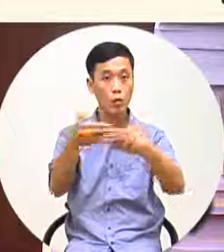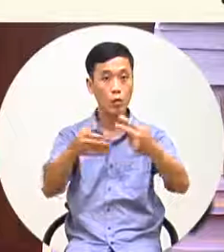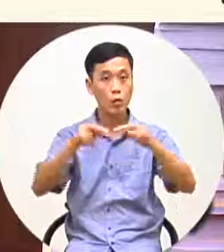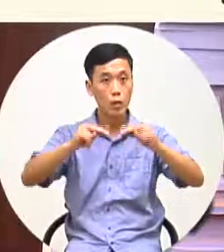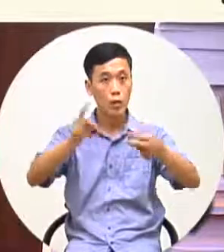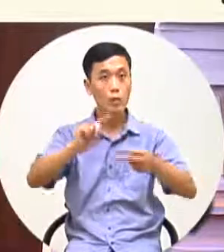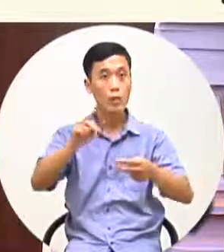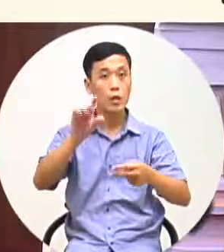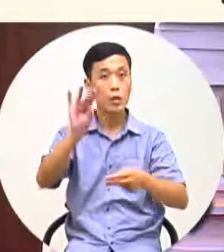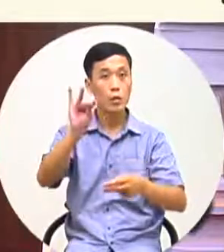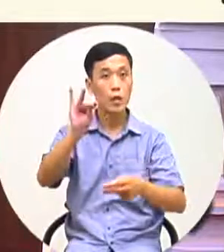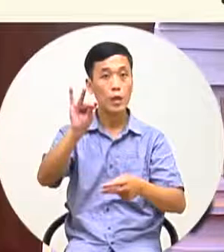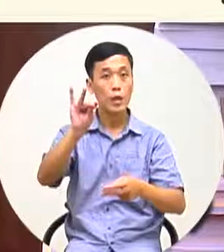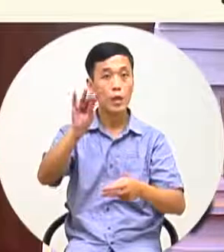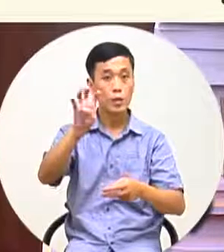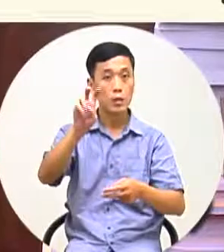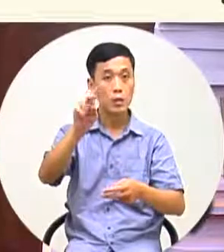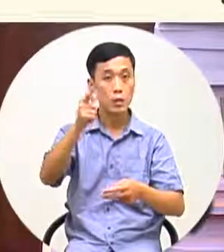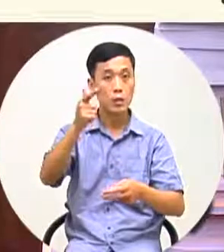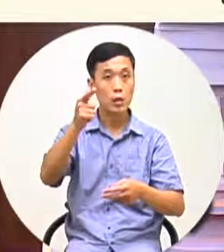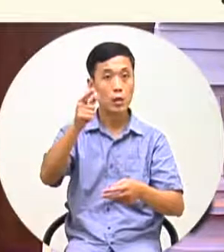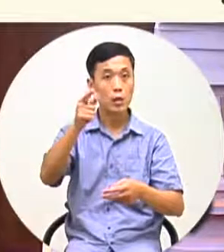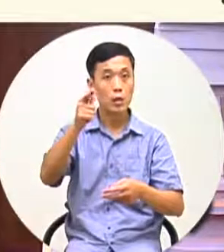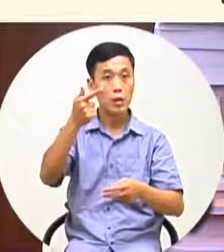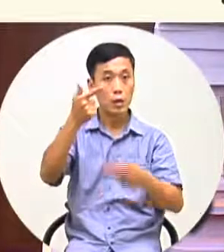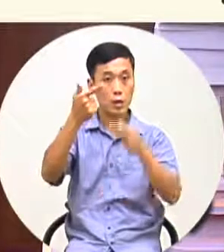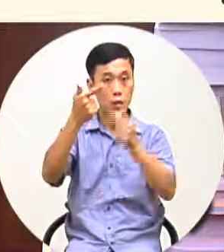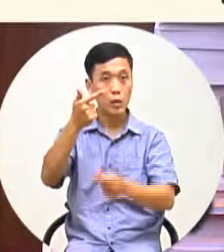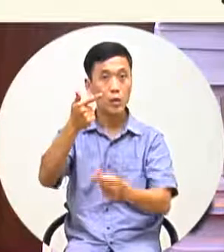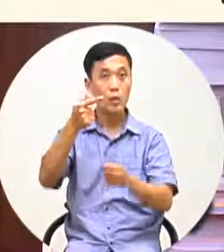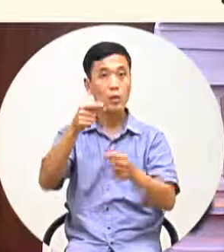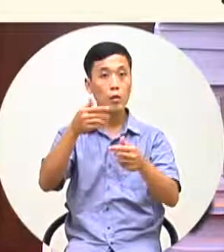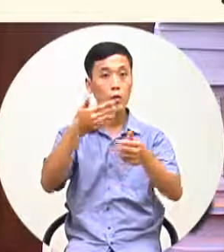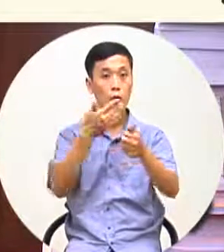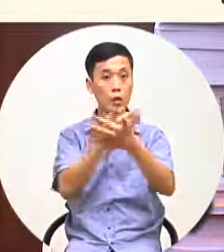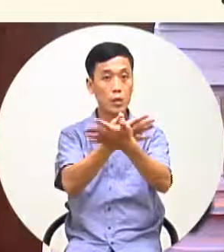124亿6179万嘞点点哦，得到60座奖项。总计嘞，